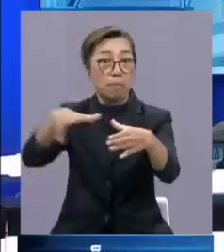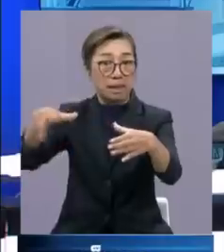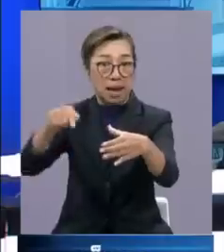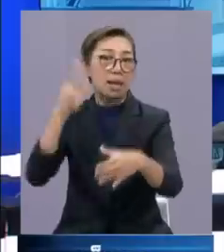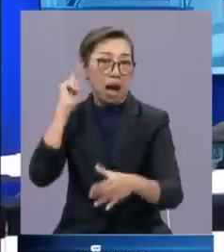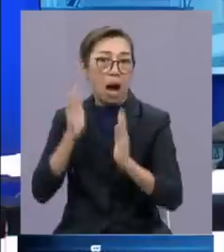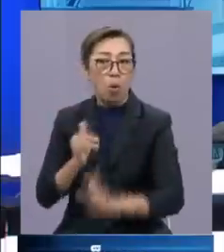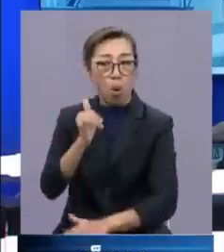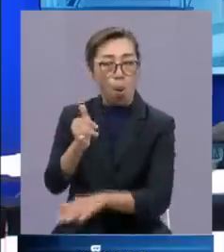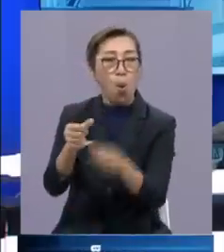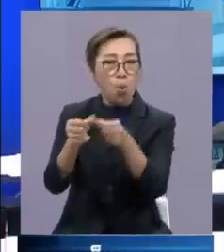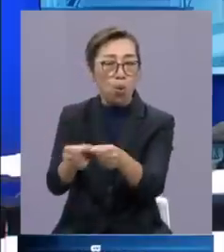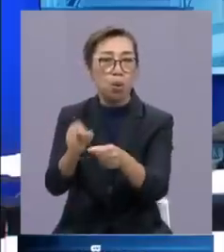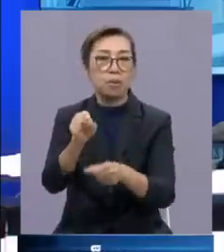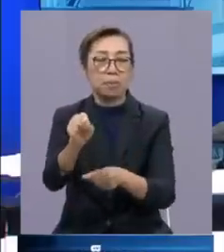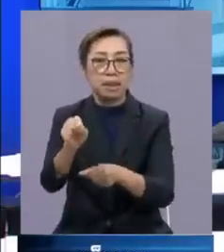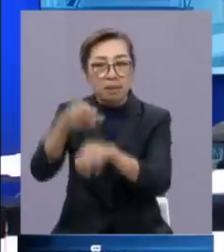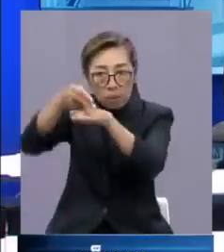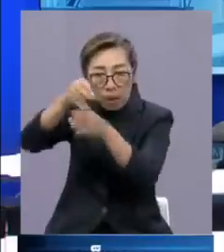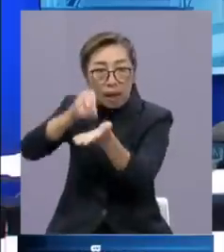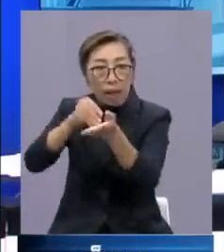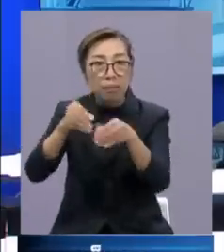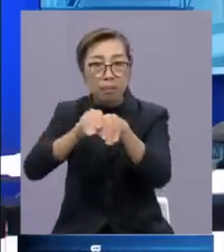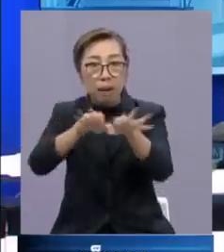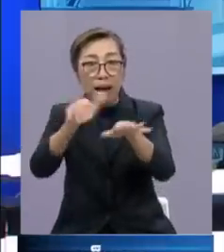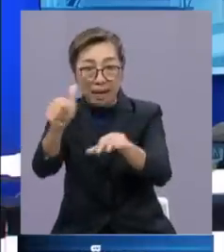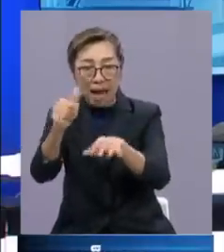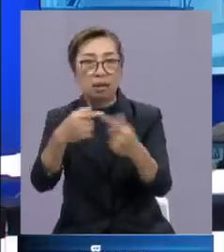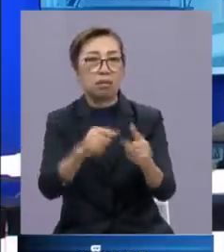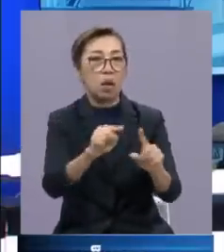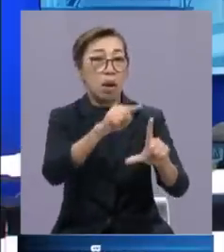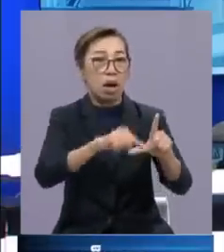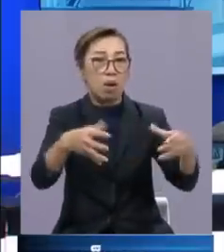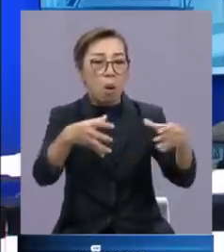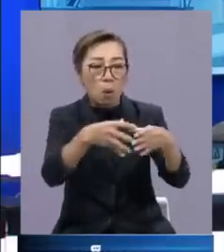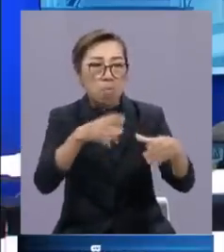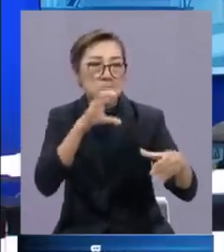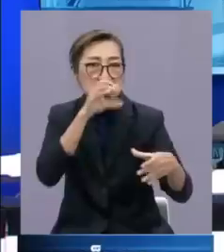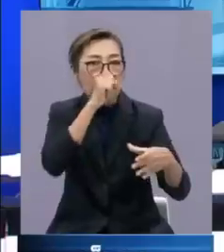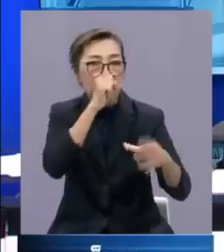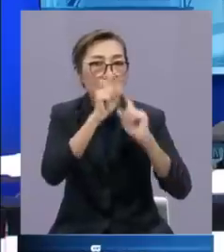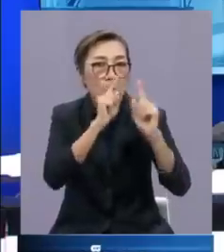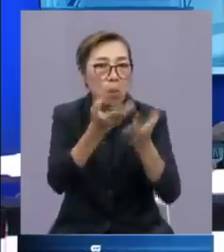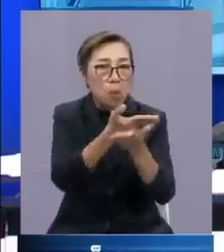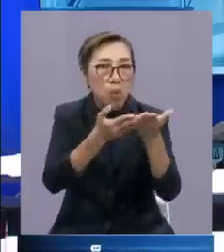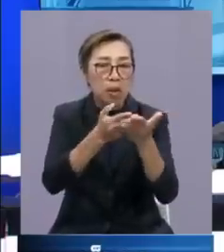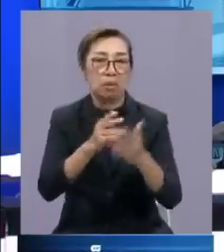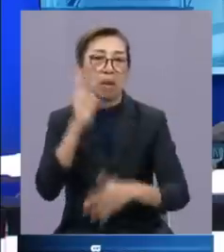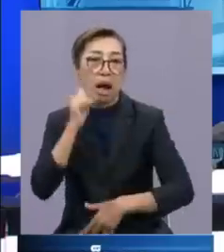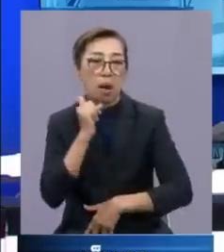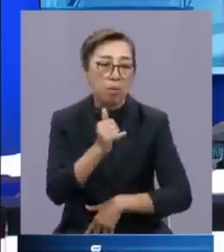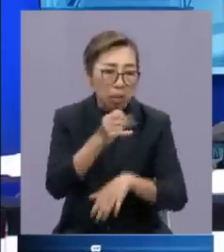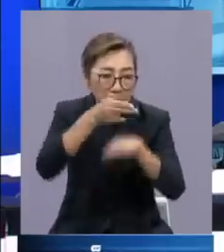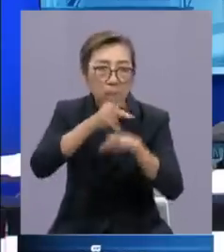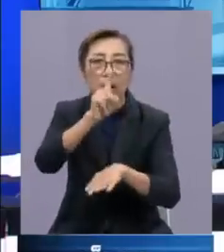การประชุมของเพื่อไทยเนี่ยผู้สื่อข่าวติดตามได้แต่ของก้าวไกลมีการประชุมแต่ว่าเป็นวงลับ ครับ ก็ไม่รู้ว่าจะเตรียมตัวหรือว่